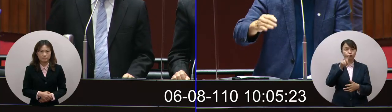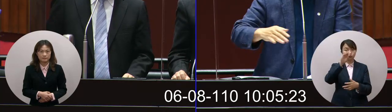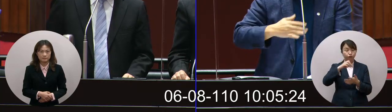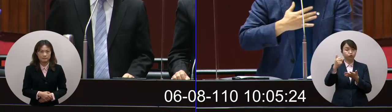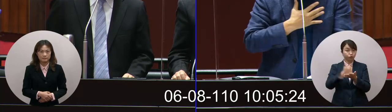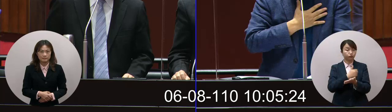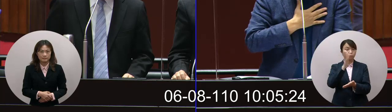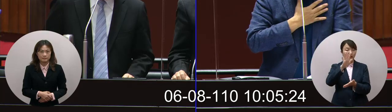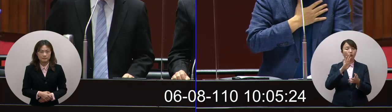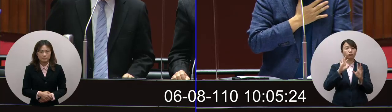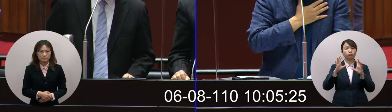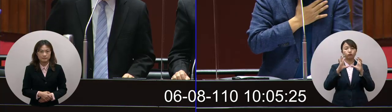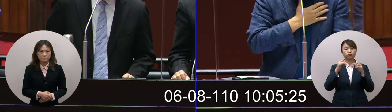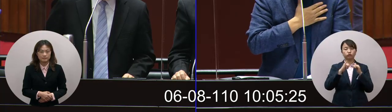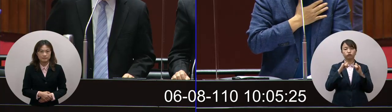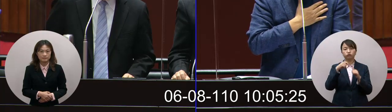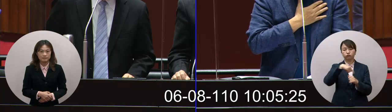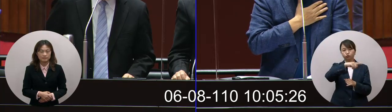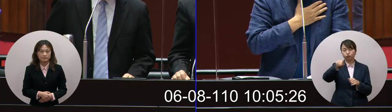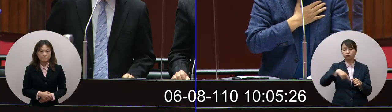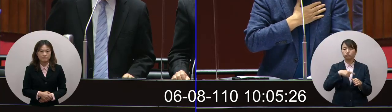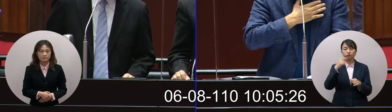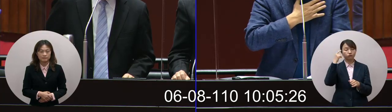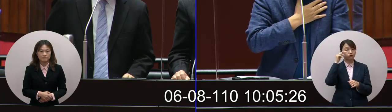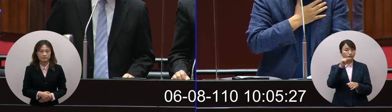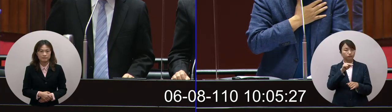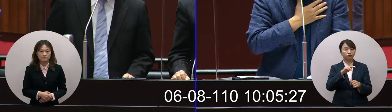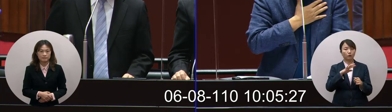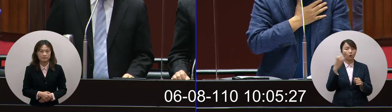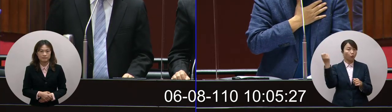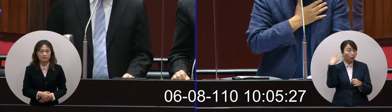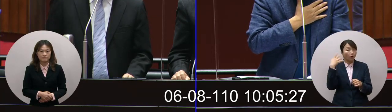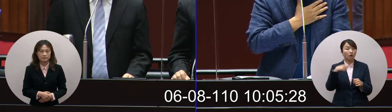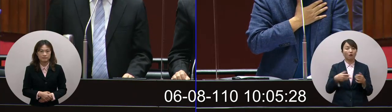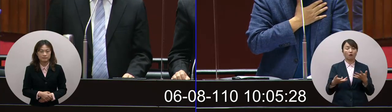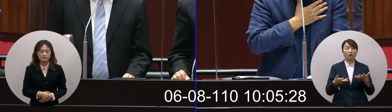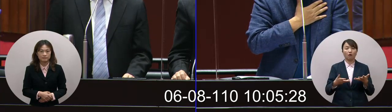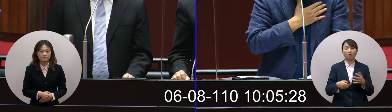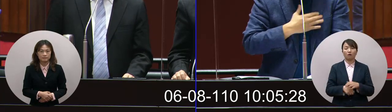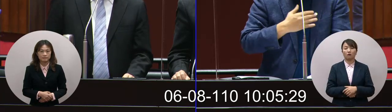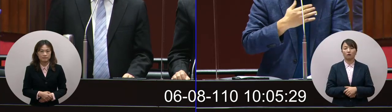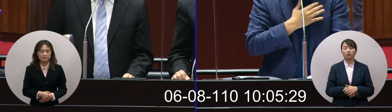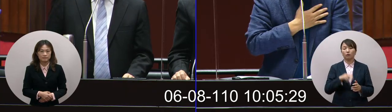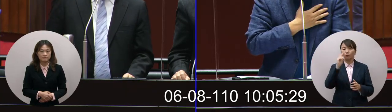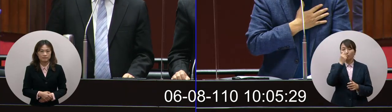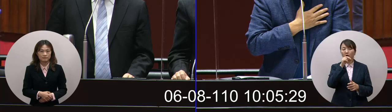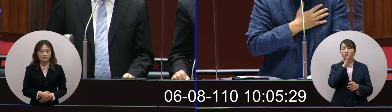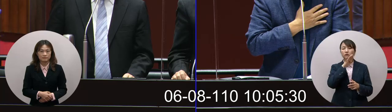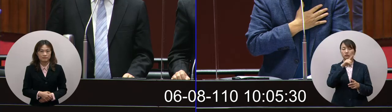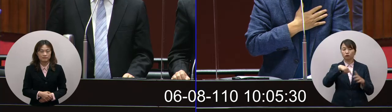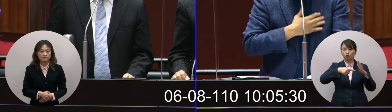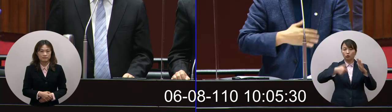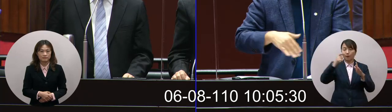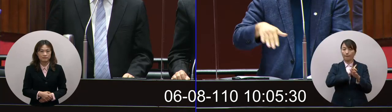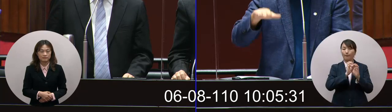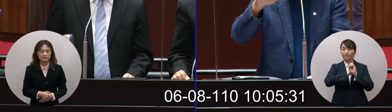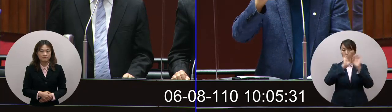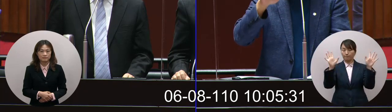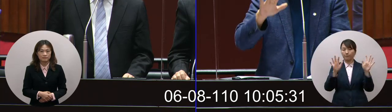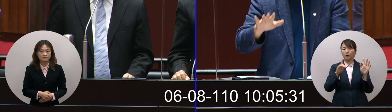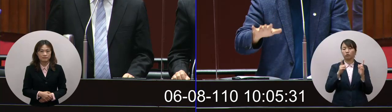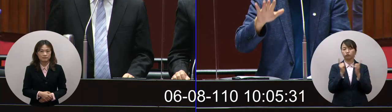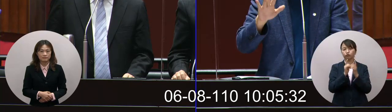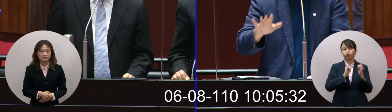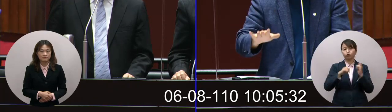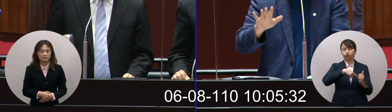哈、哦，这个对国人来看的话啊、哦，国人听到这种讯息哦，尤其有一定你改来宣布。对